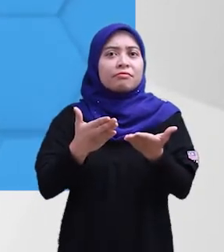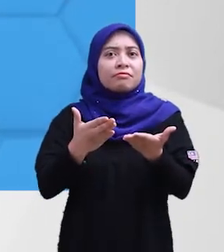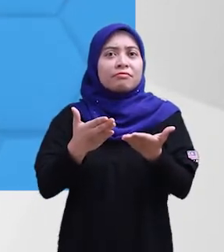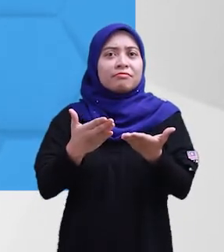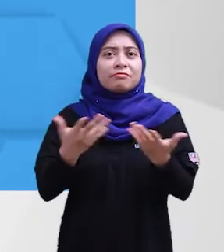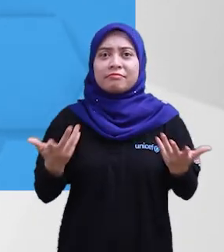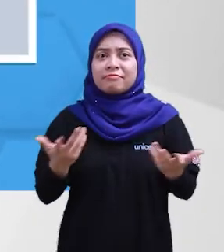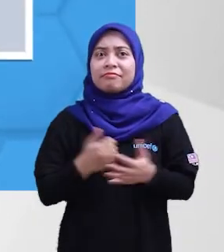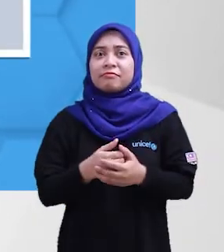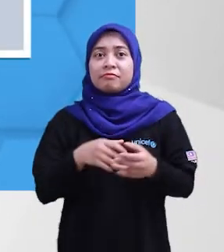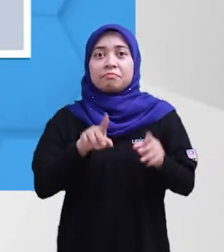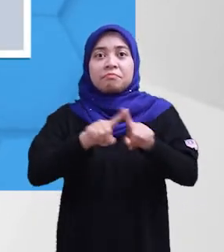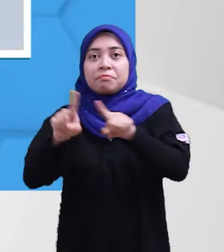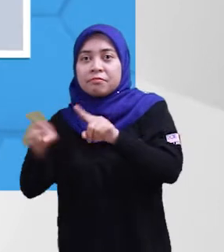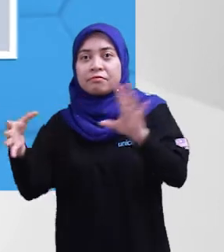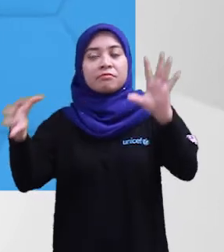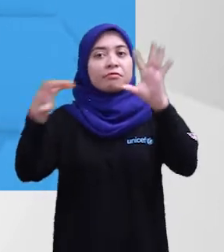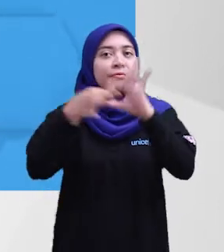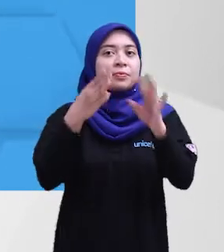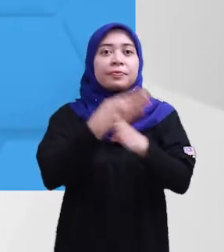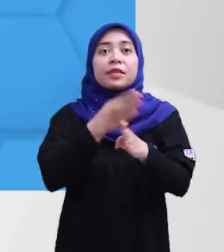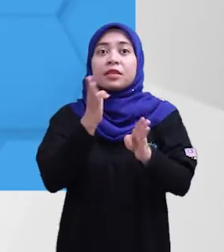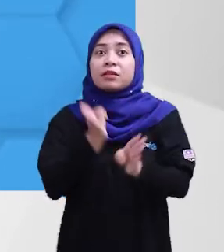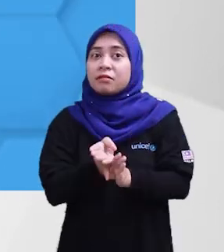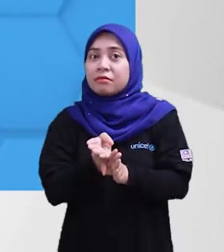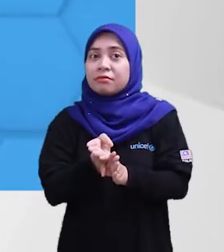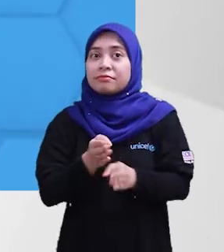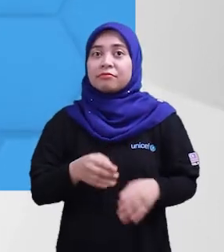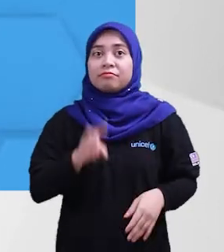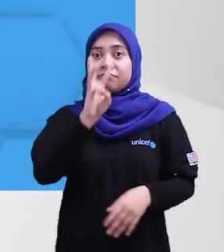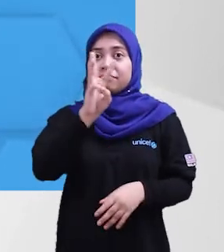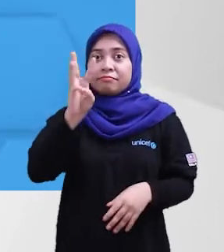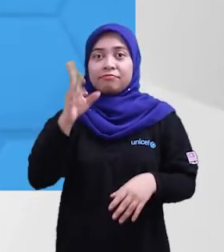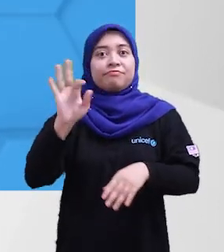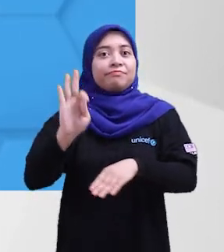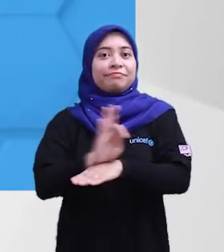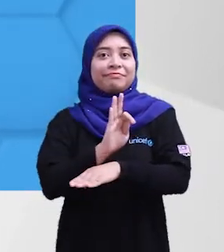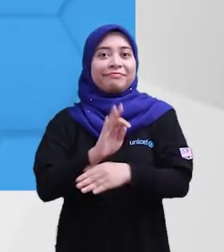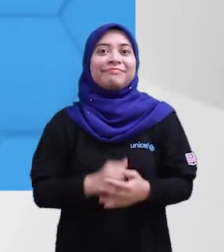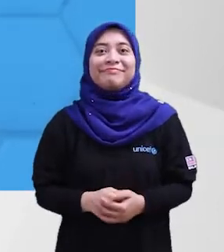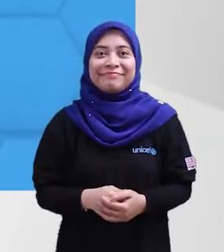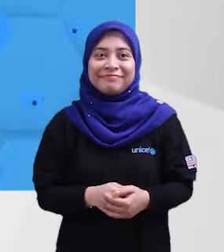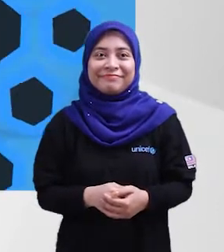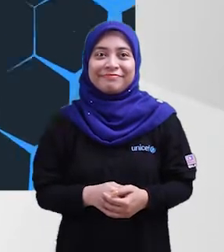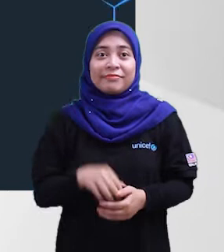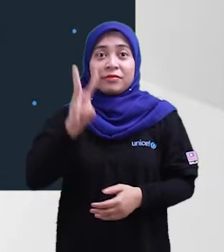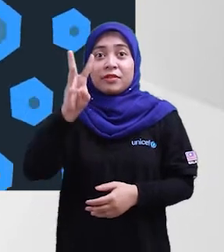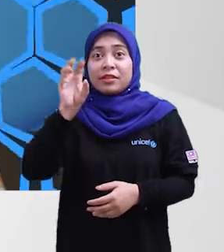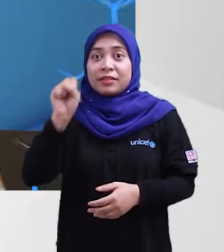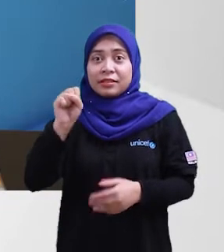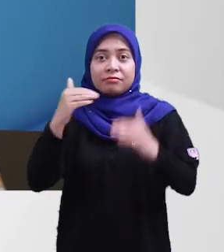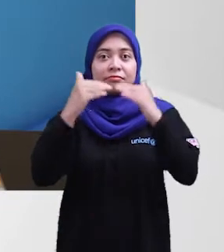membina bahagian-bahagian berbeza yang digabungkan untuk membentuk suatu laman web yang berfungsi.